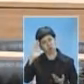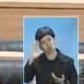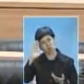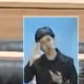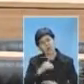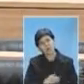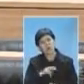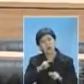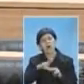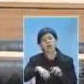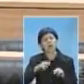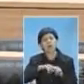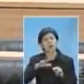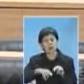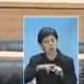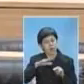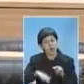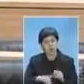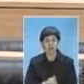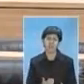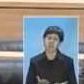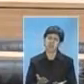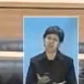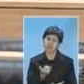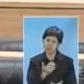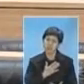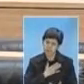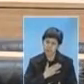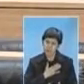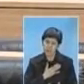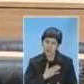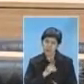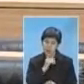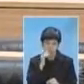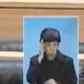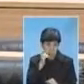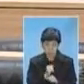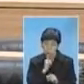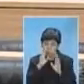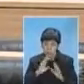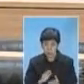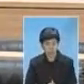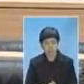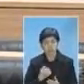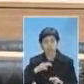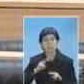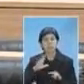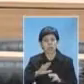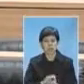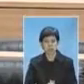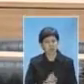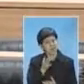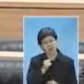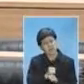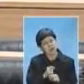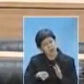ก็นั่งลงเถอะครับนั่งลงเถอะครับเนี่ยตอนนี้ท่านดิฉันนะถ้าเกิดต่อไปท่านพูดอย่างนี้ดิฉันจะไม่นั่งอ่ะเพราะว่า